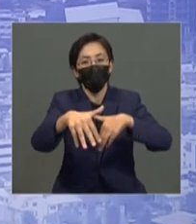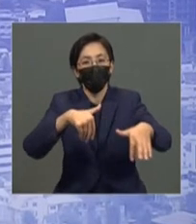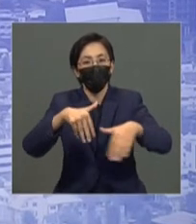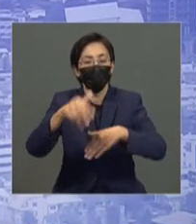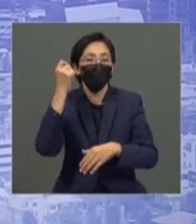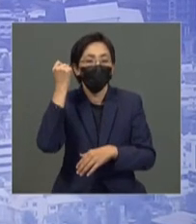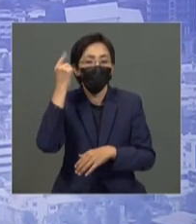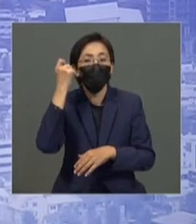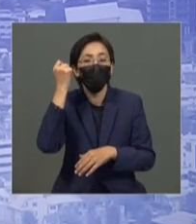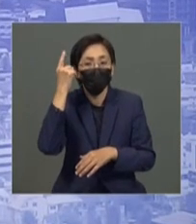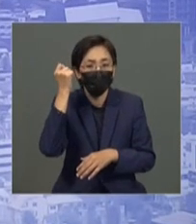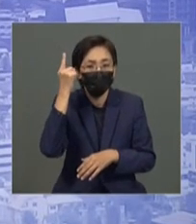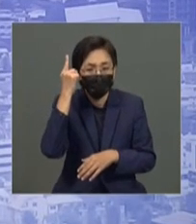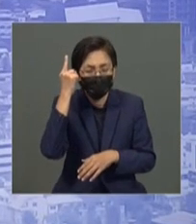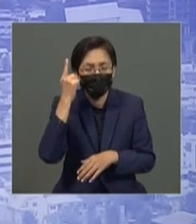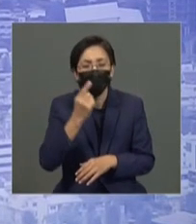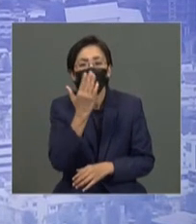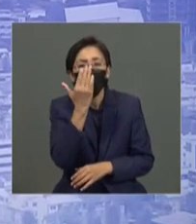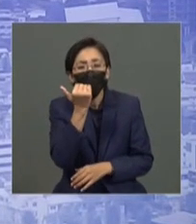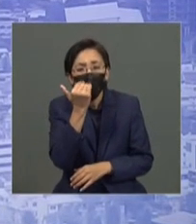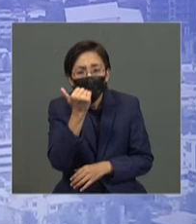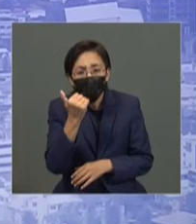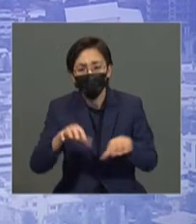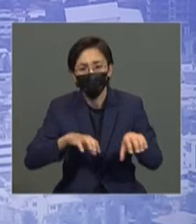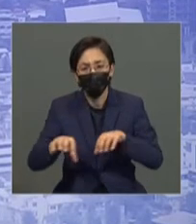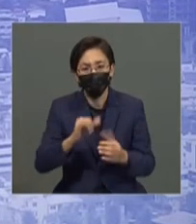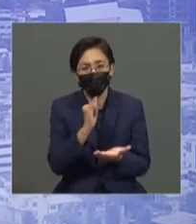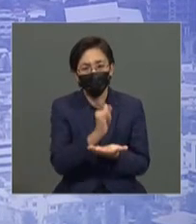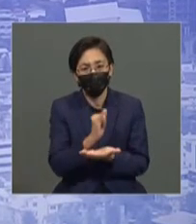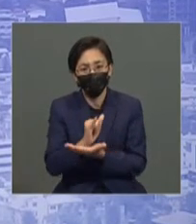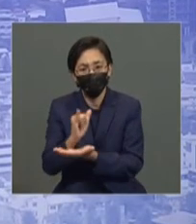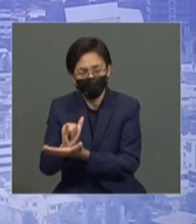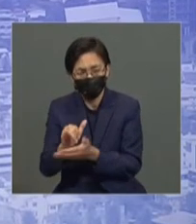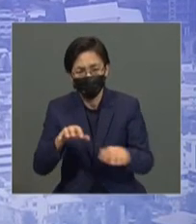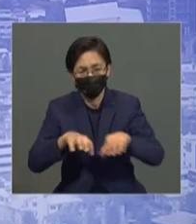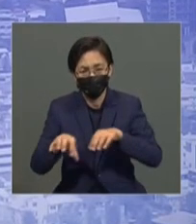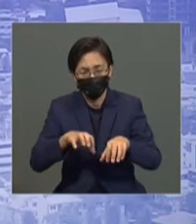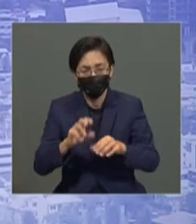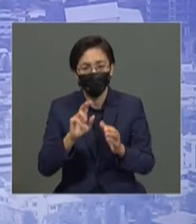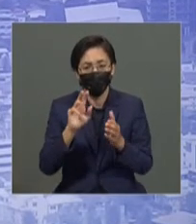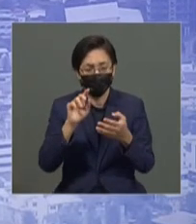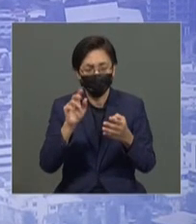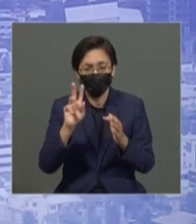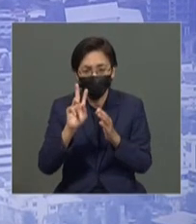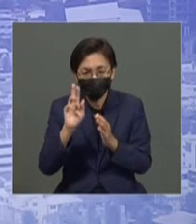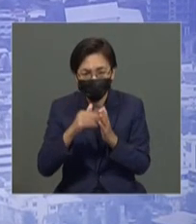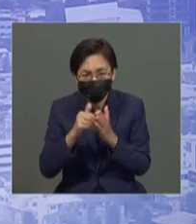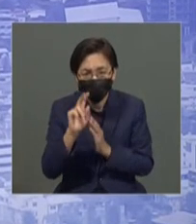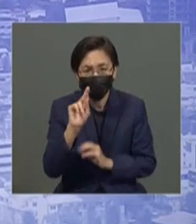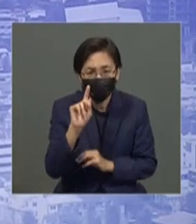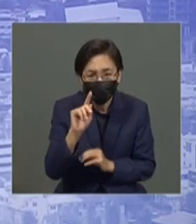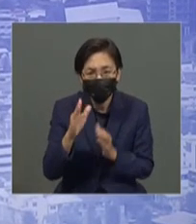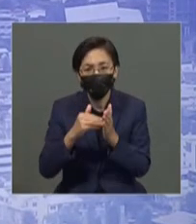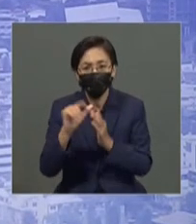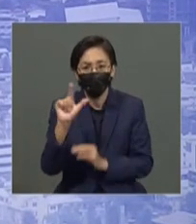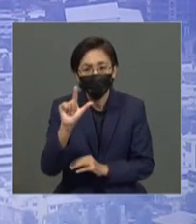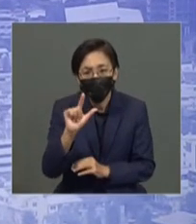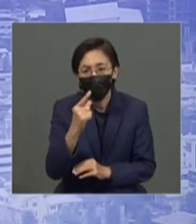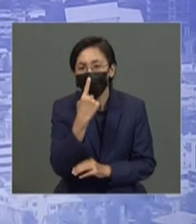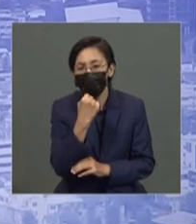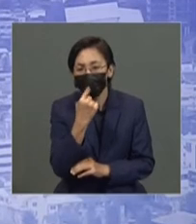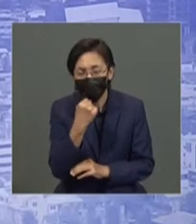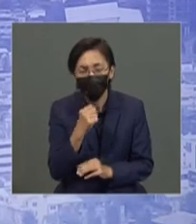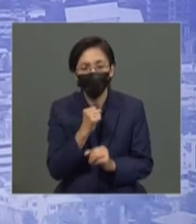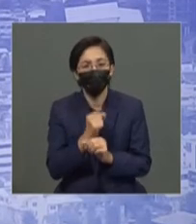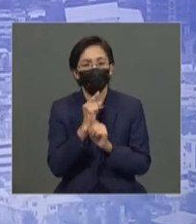ประชาชนด้วยค่ะว่าการที่จัดสรรด้วยเตียงให้เป็นเขียวเหลืองแดงอันนี้เนี่ยจัดการตามมาตรฐานทางส